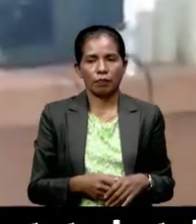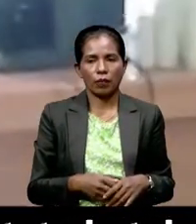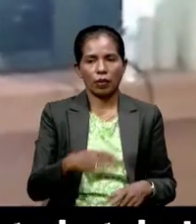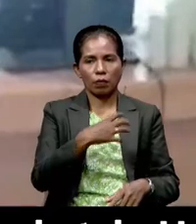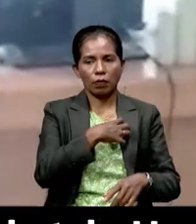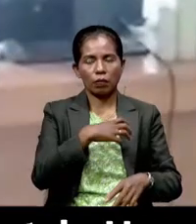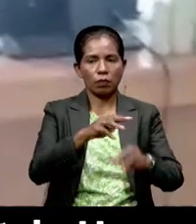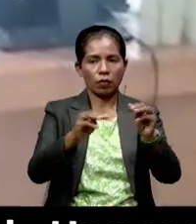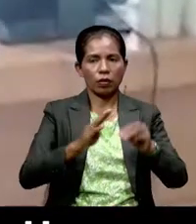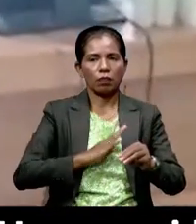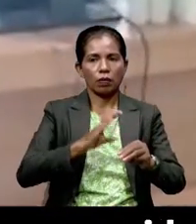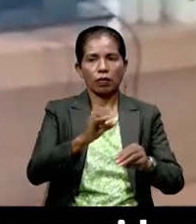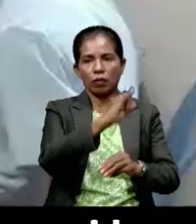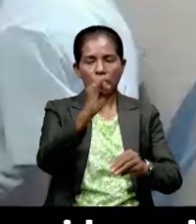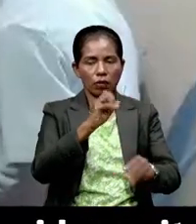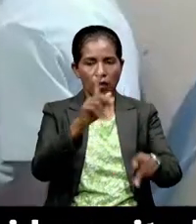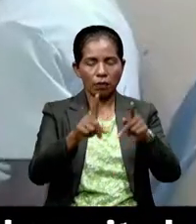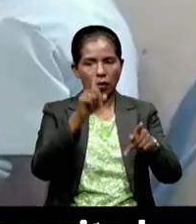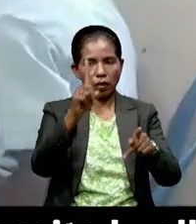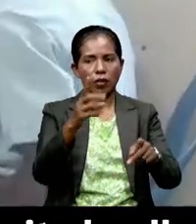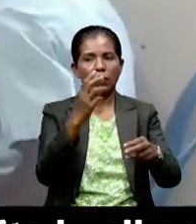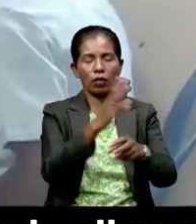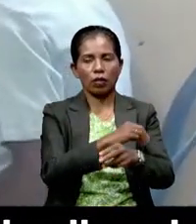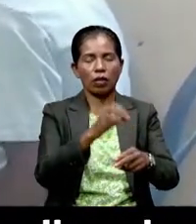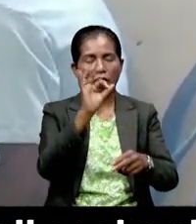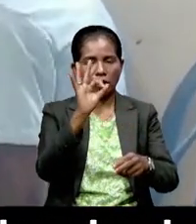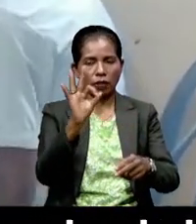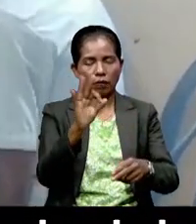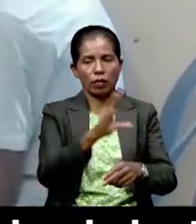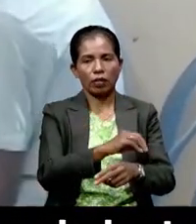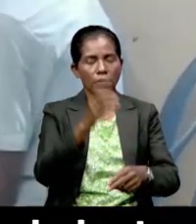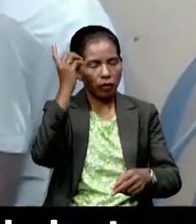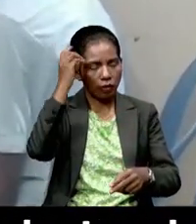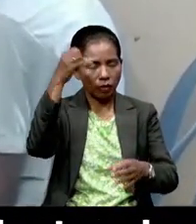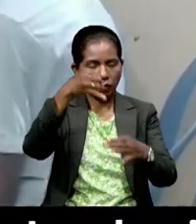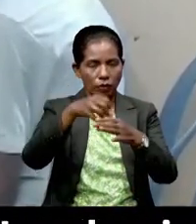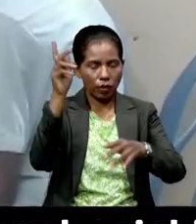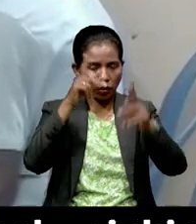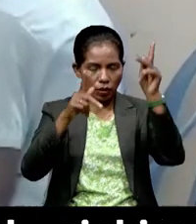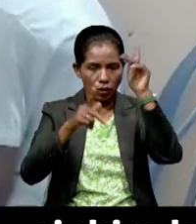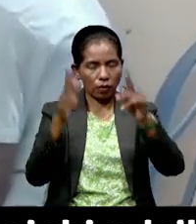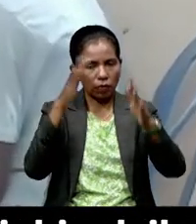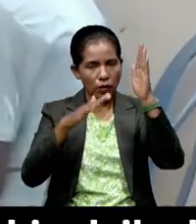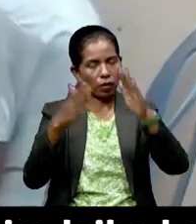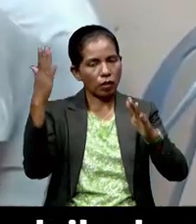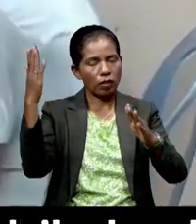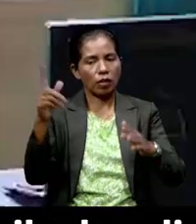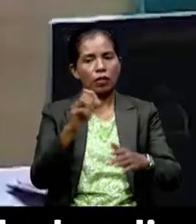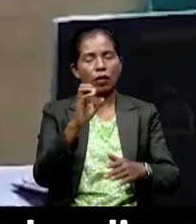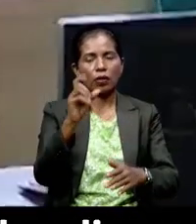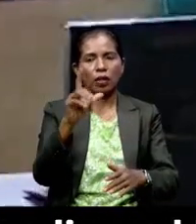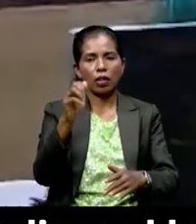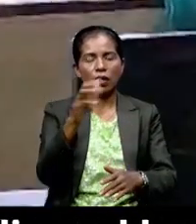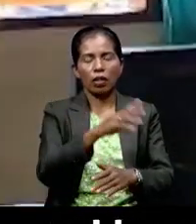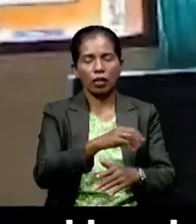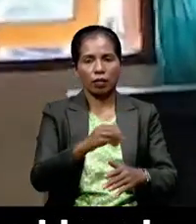Penitele municipi Baucau identifică un suspect Idea o inițial EFI, ne be desconfie involve ia cazul saltă malu, ia teu lale baucau,